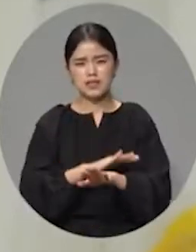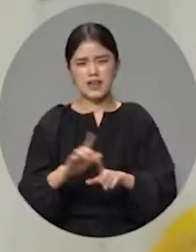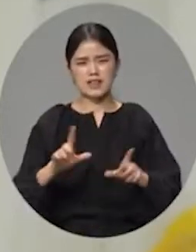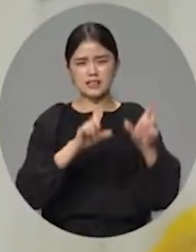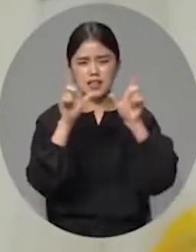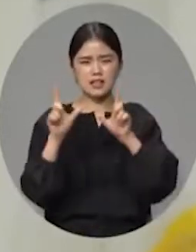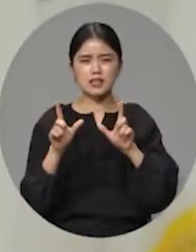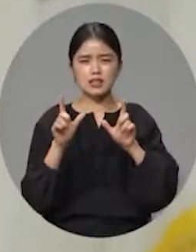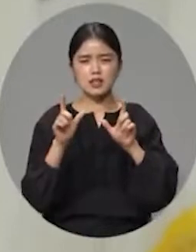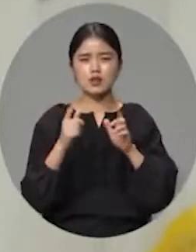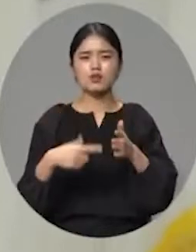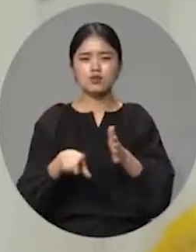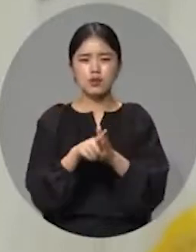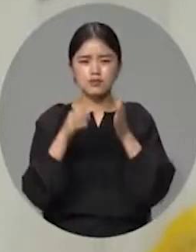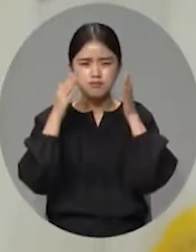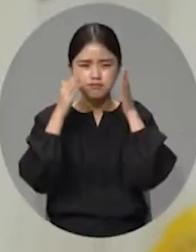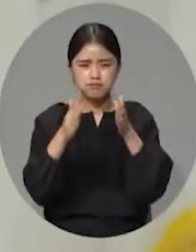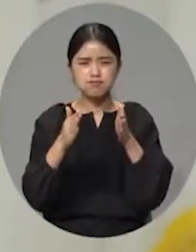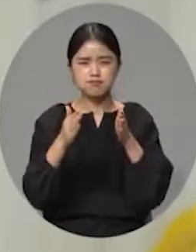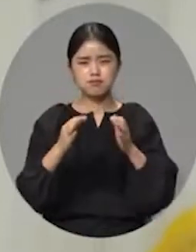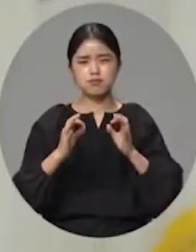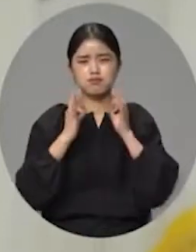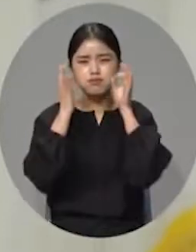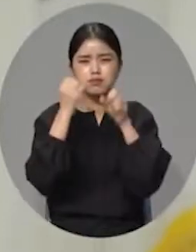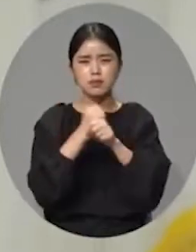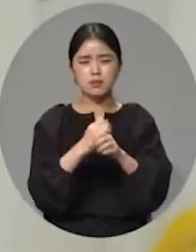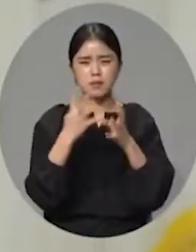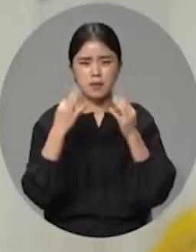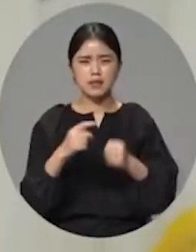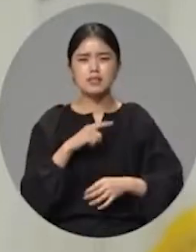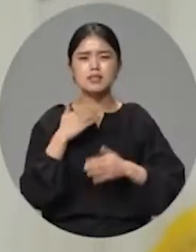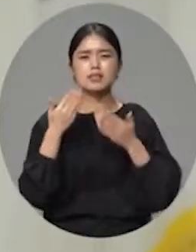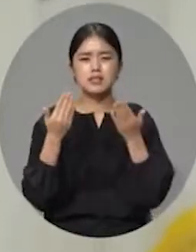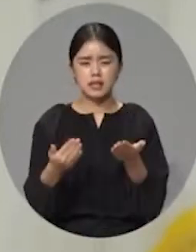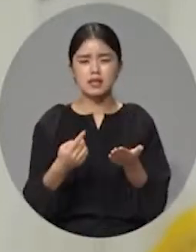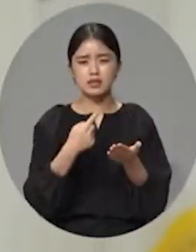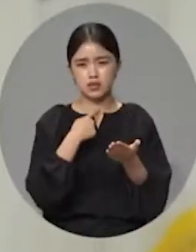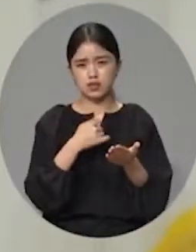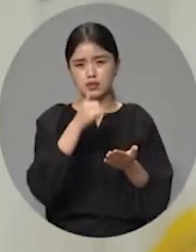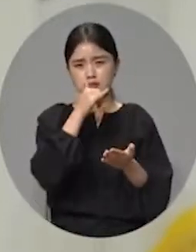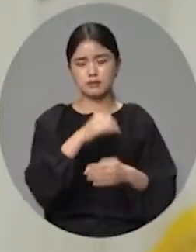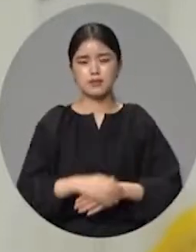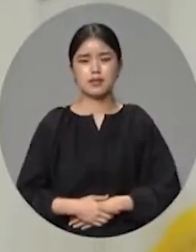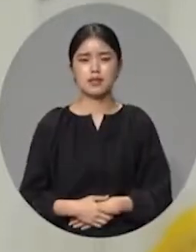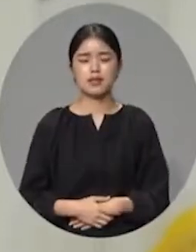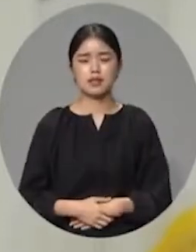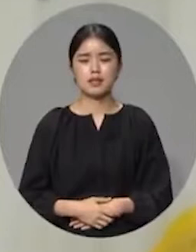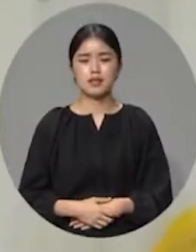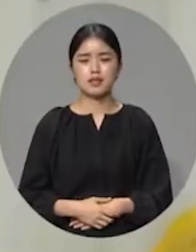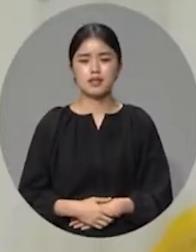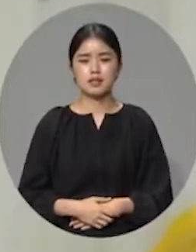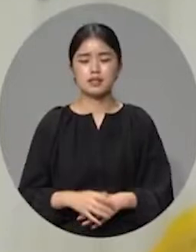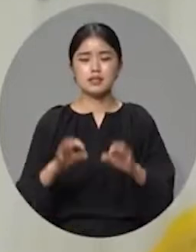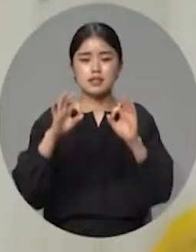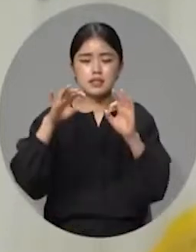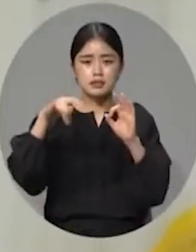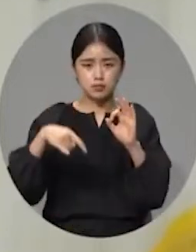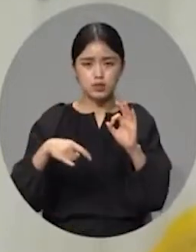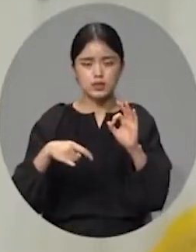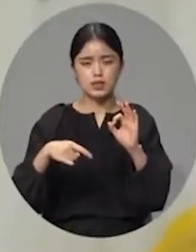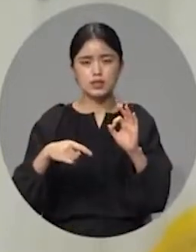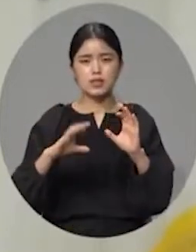보고 달려오면서 우리 시민들은 많은 것을 희생하고 유보해 왔습니다. 이제 세계 10위 선진국이 된